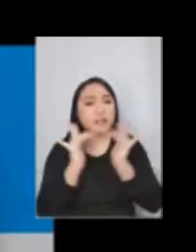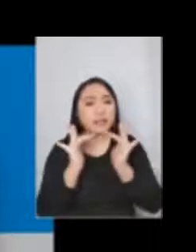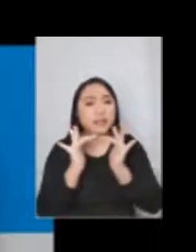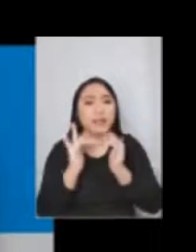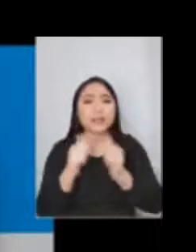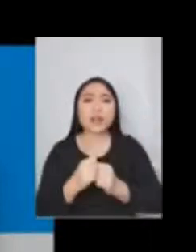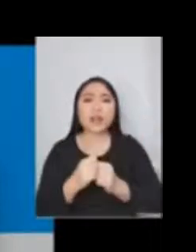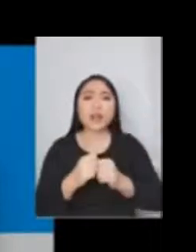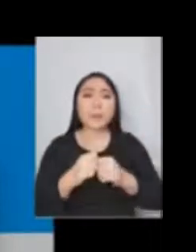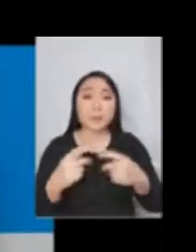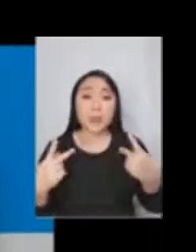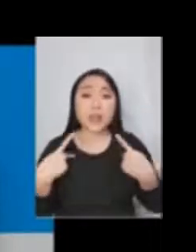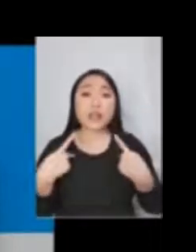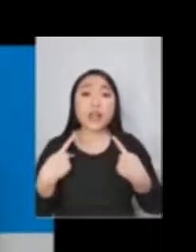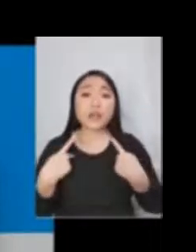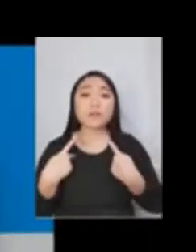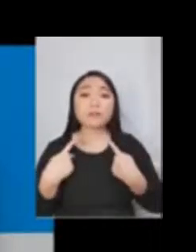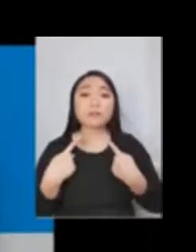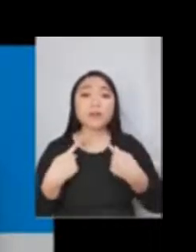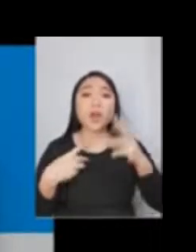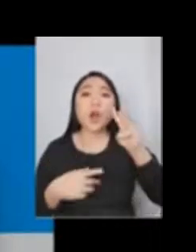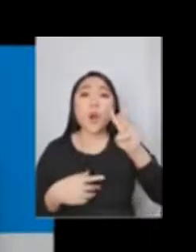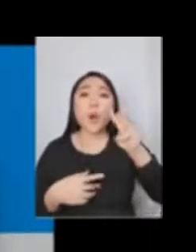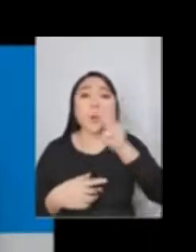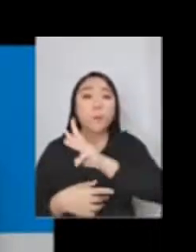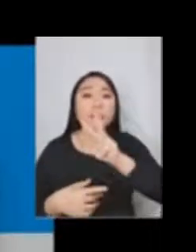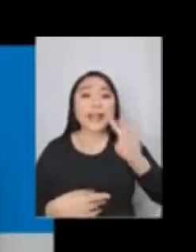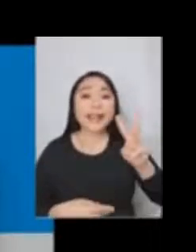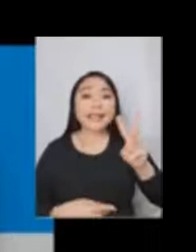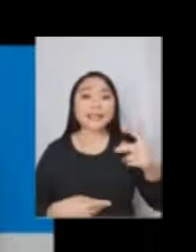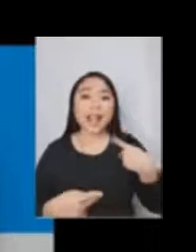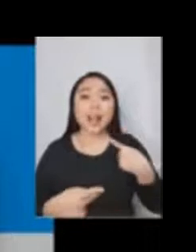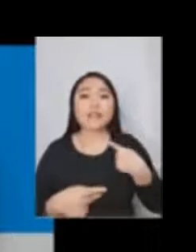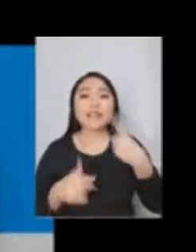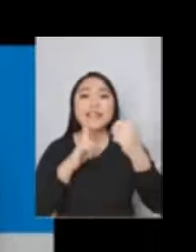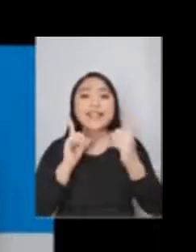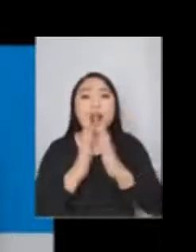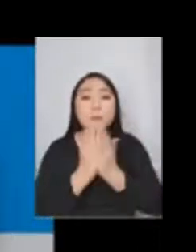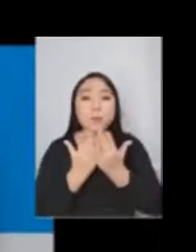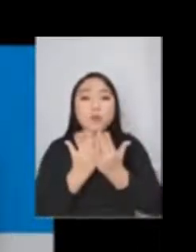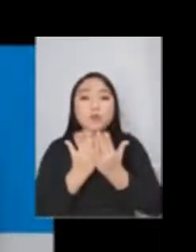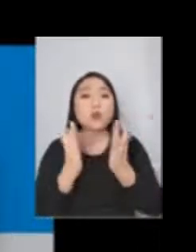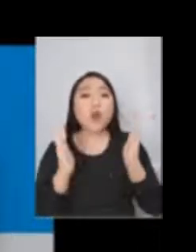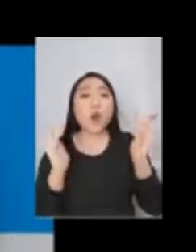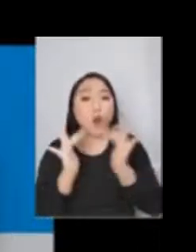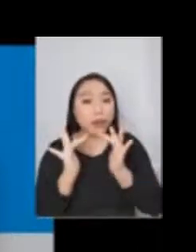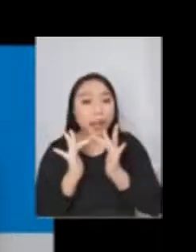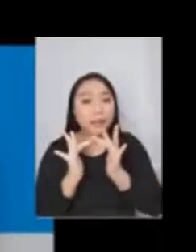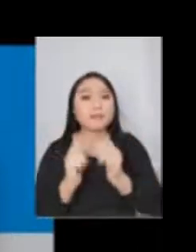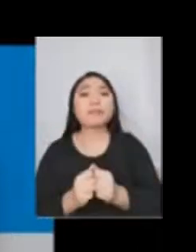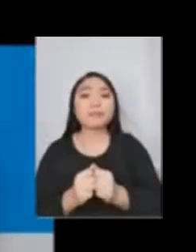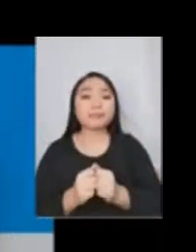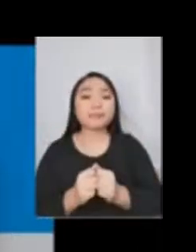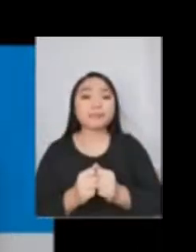ating Android mobile devices or kay Google Play Store, kagaya ni GeoMap. Si GeoMap po ay